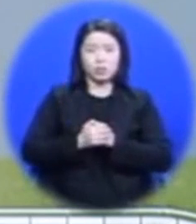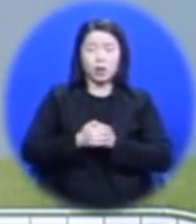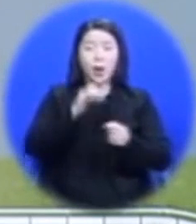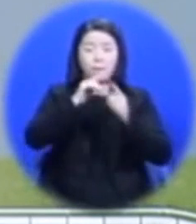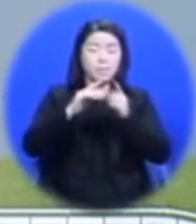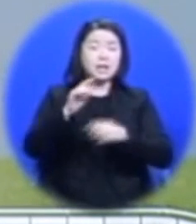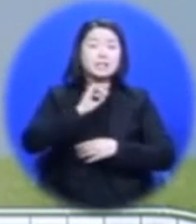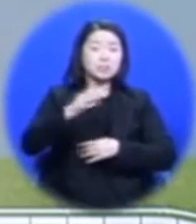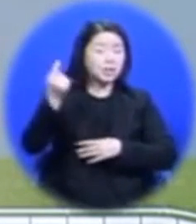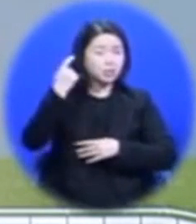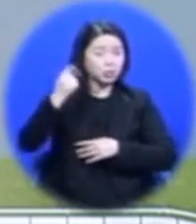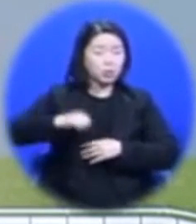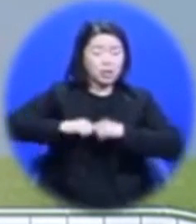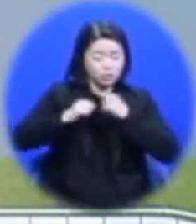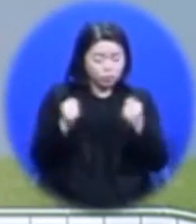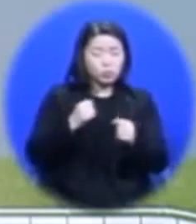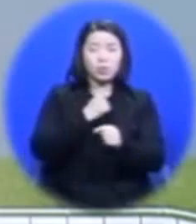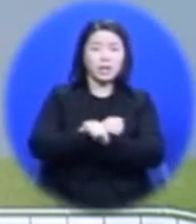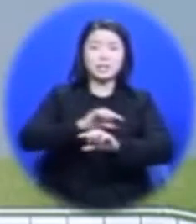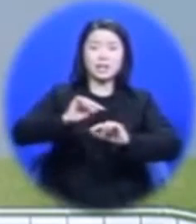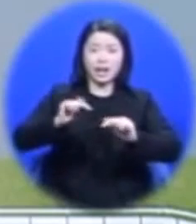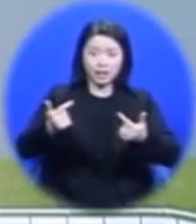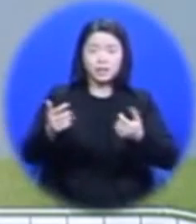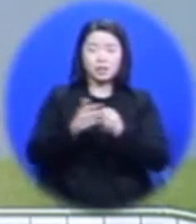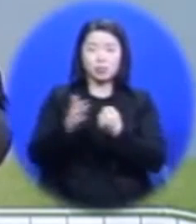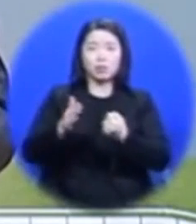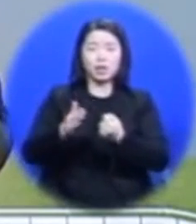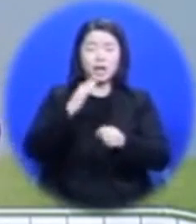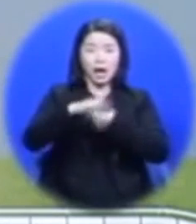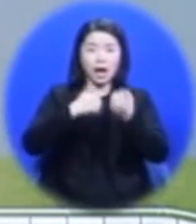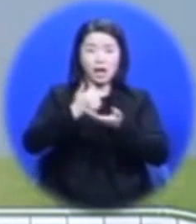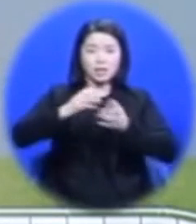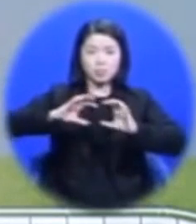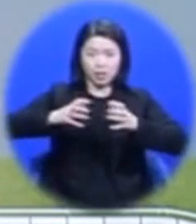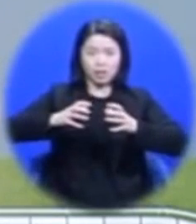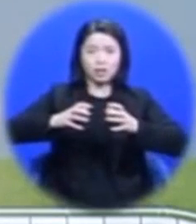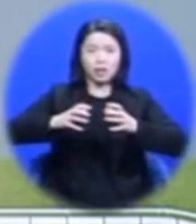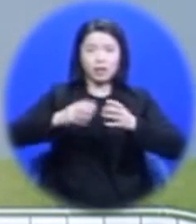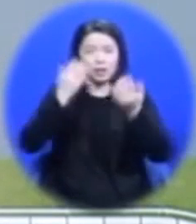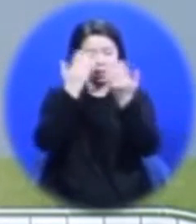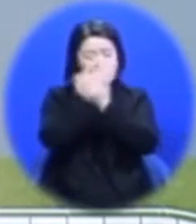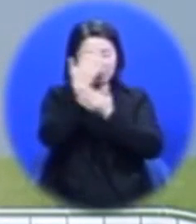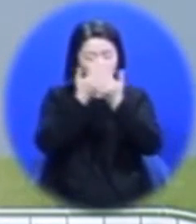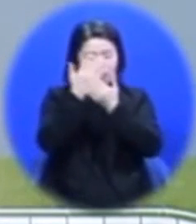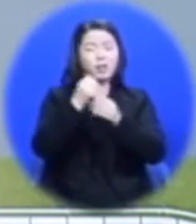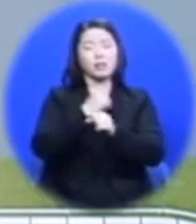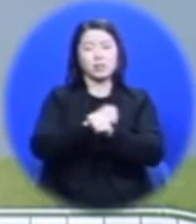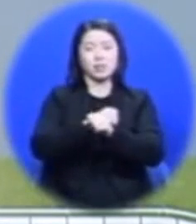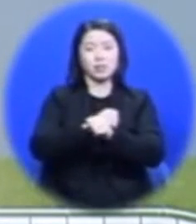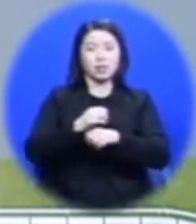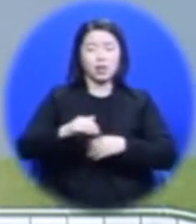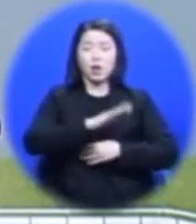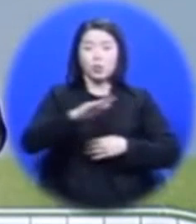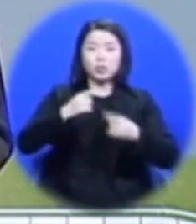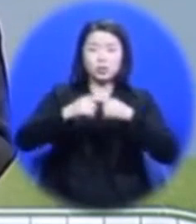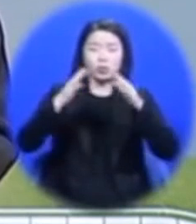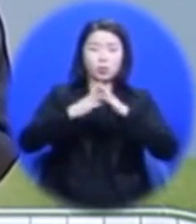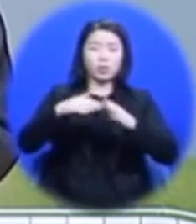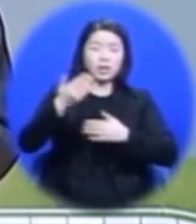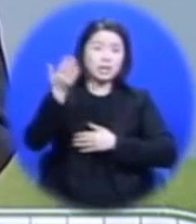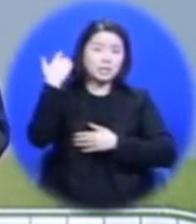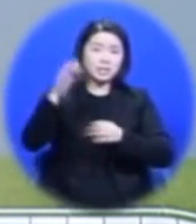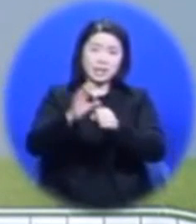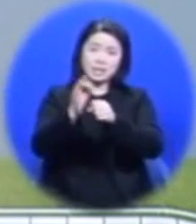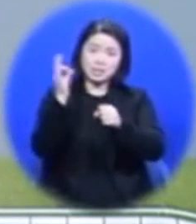말씀만 듣고 순종을 안 하니까 하나님의 나라가 애매한 겁니다. 저희 교회는 지난 10년